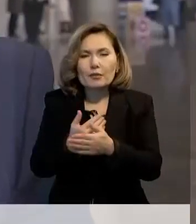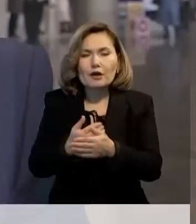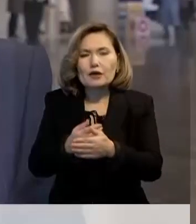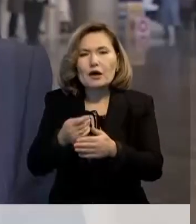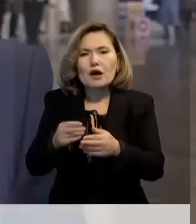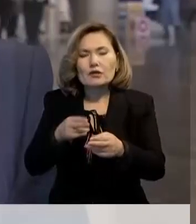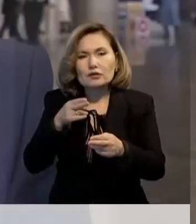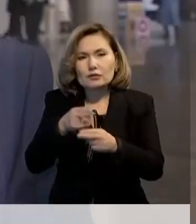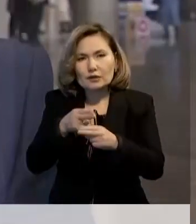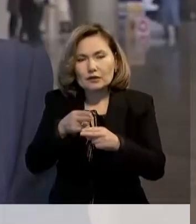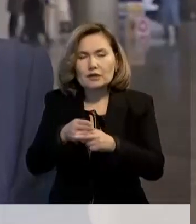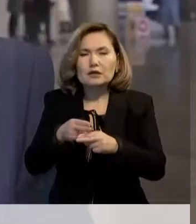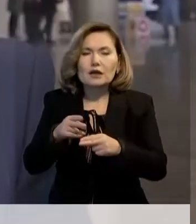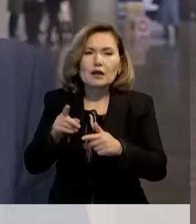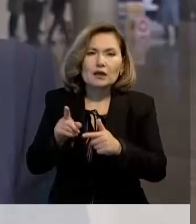немесе